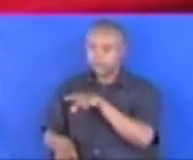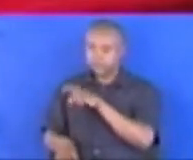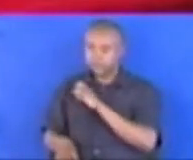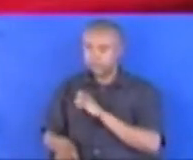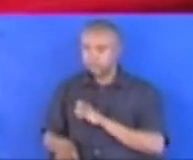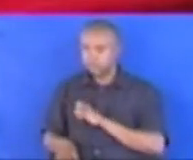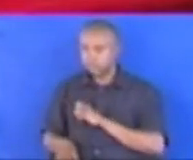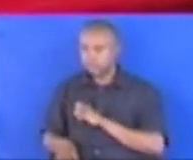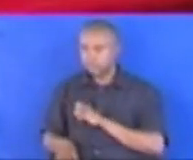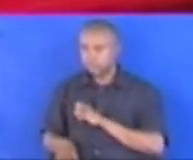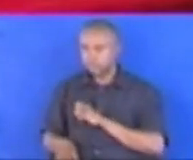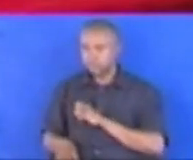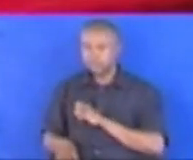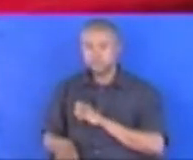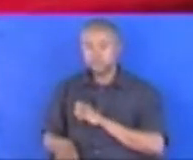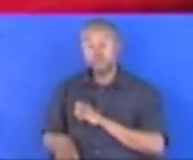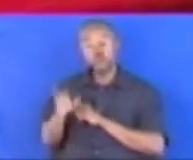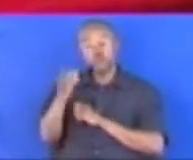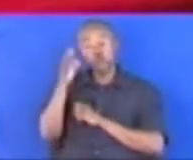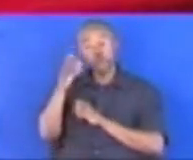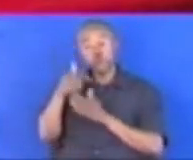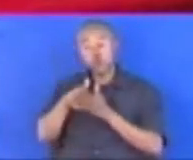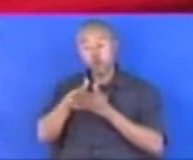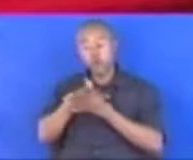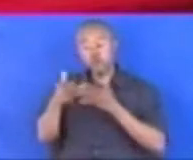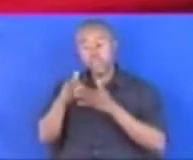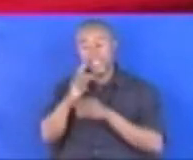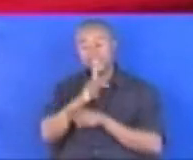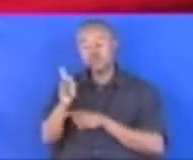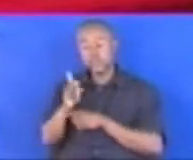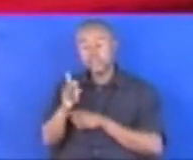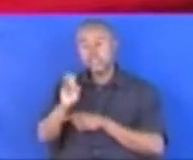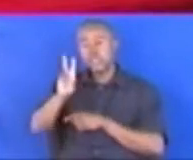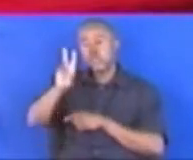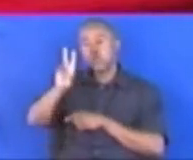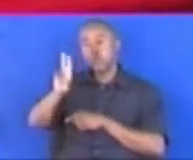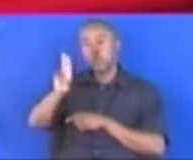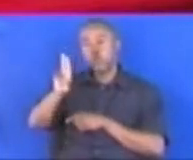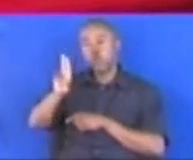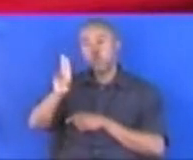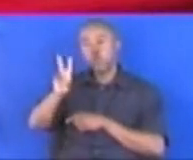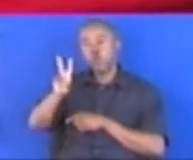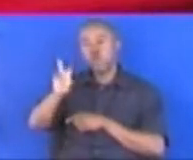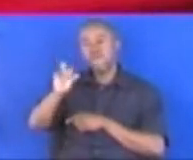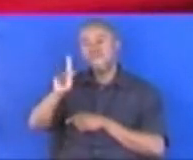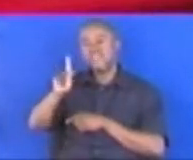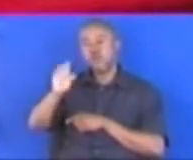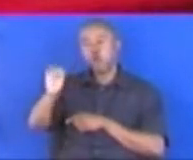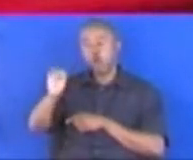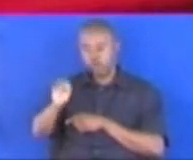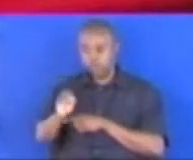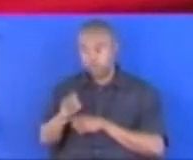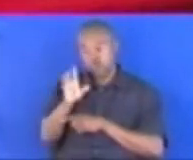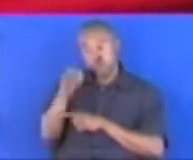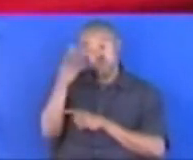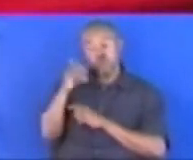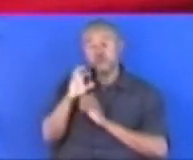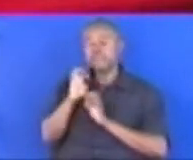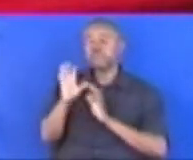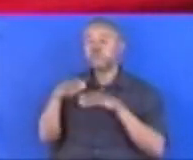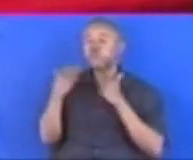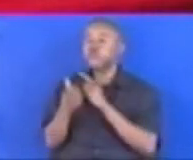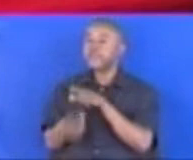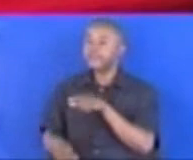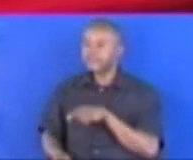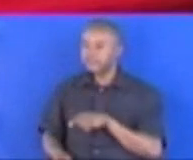COVID-19 au uviko. Mheshimiwa Naibu Spika, ugonjwa wa virusi vya corona umekuwa ni tishio duniani kote.